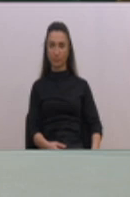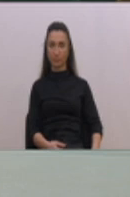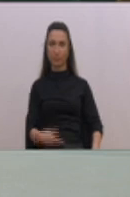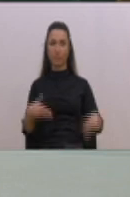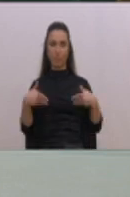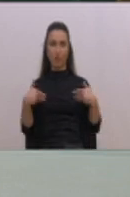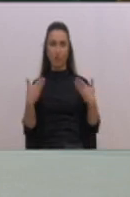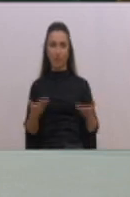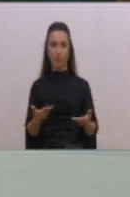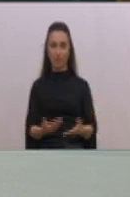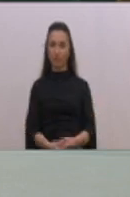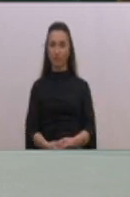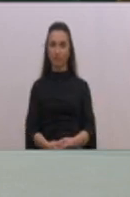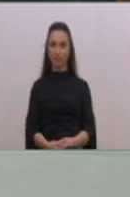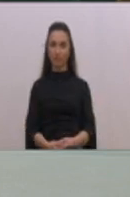მოგესალმებით.